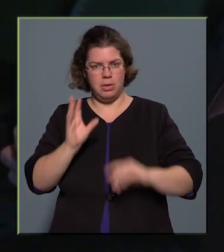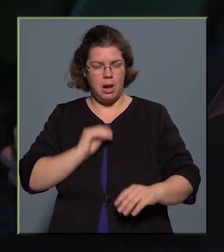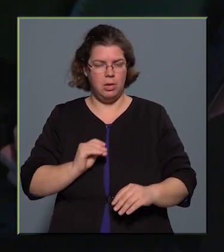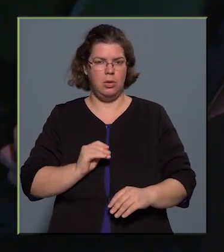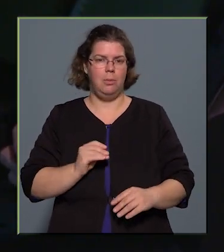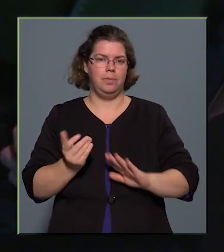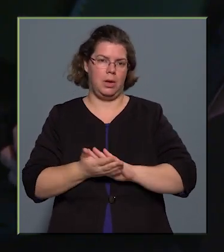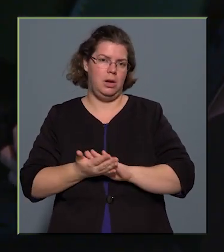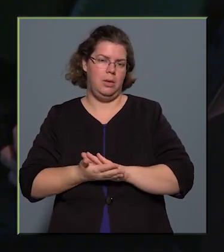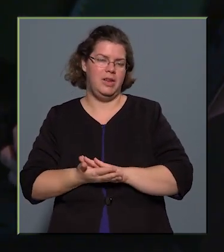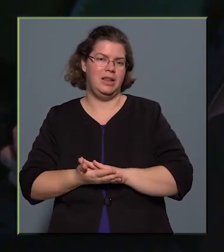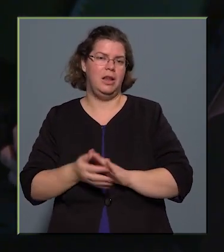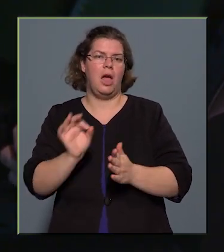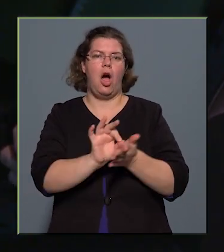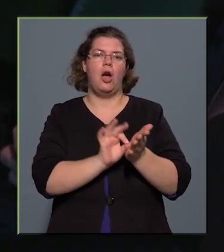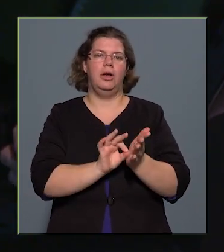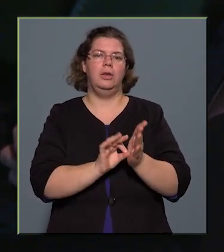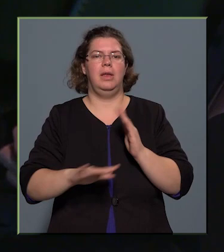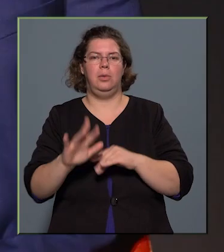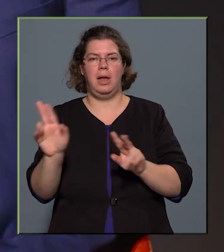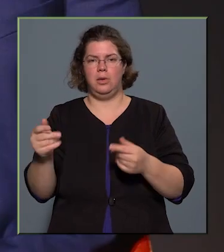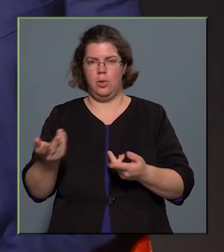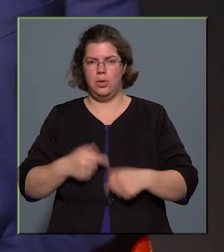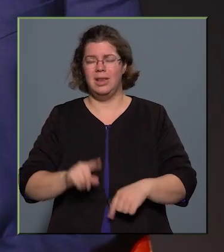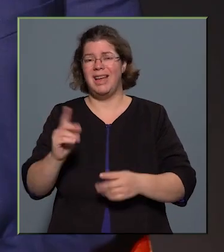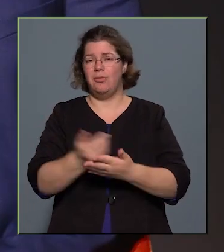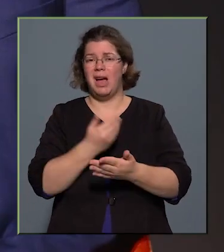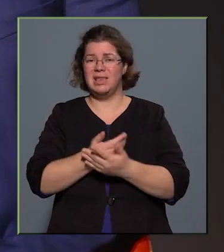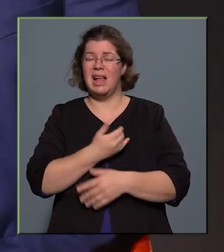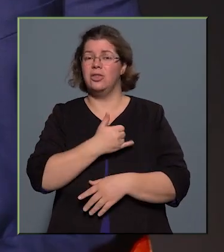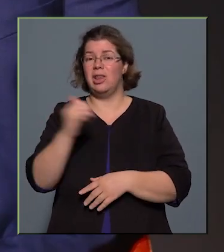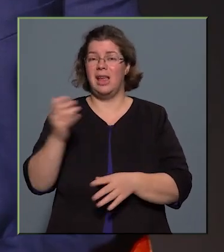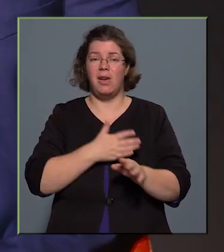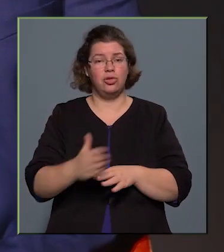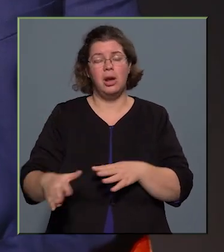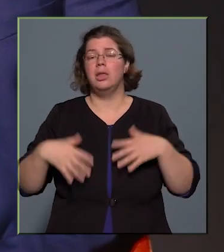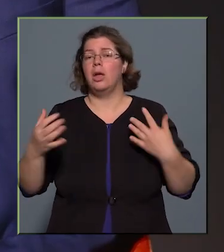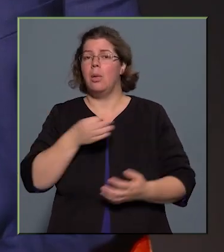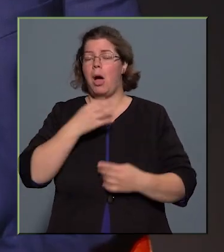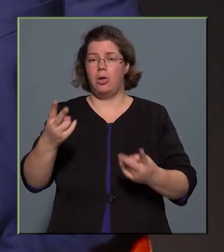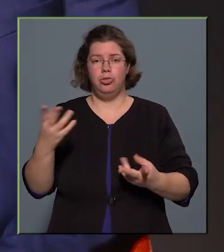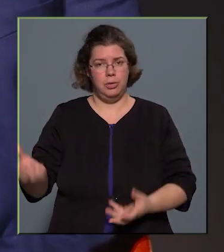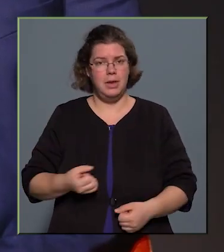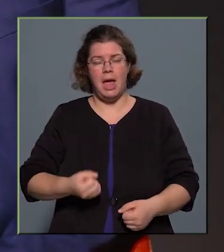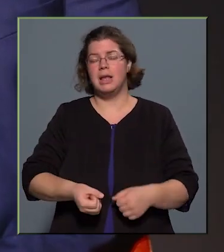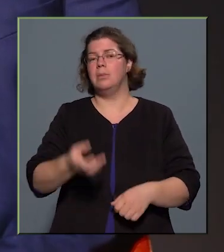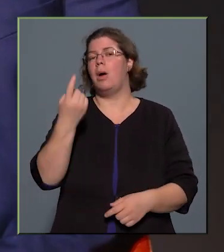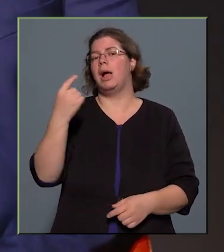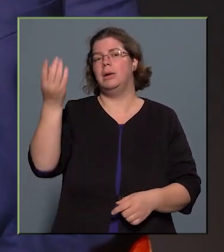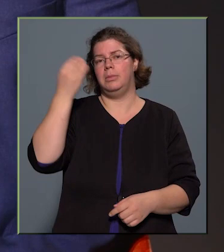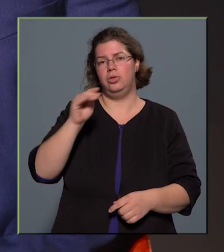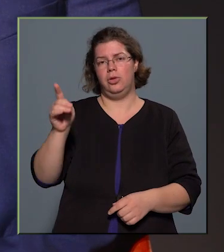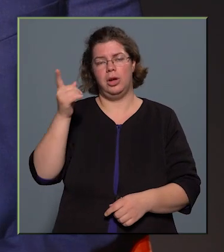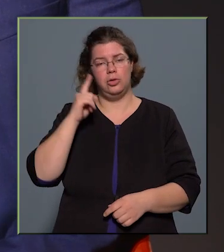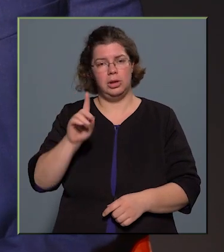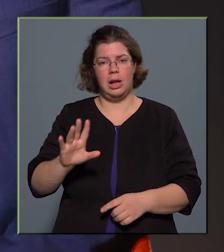alapvetően az adatterületről jön, de ugye a felhasználás egyre inkább az évek során nagyobb hangsúlyt szerzett ugye magának a mesterséges intelligenciának